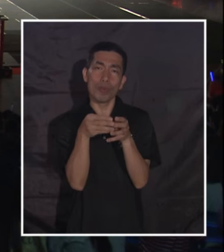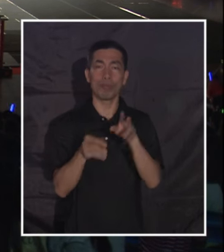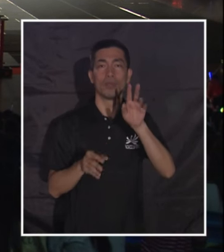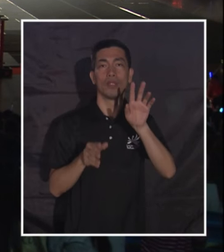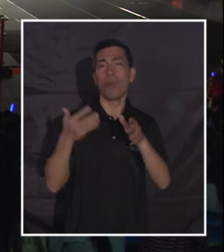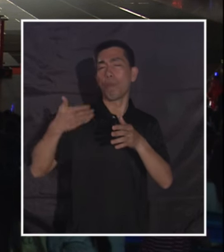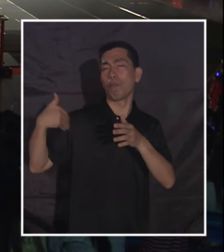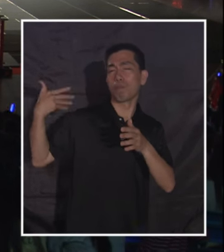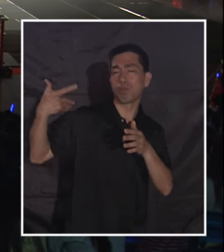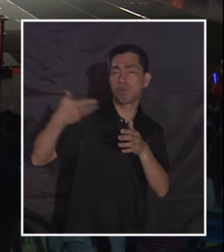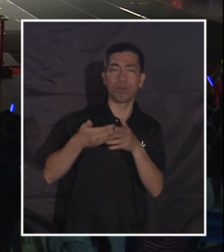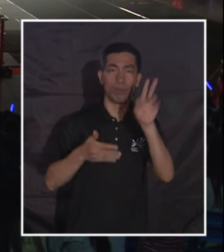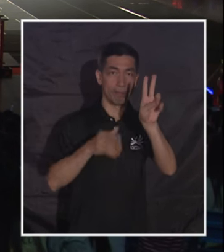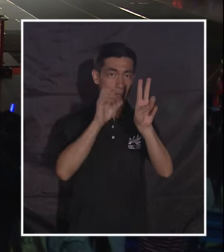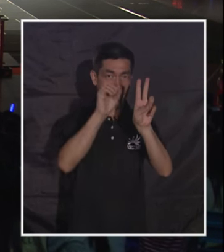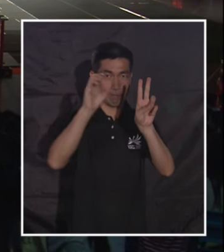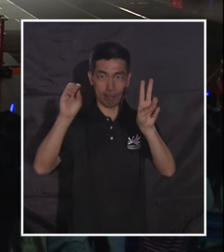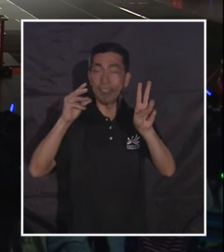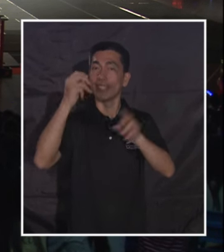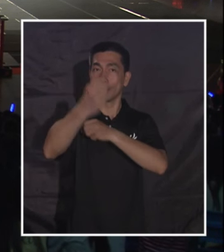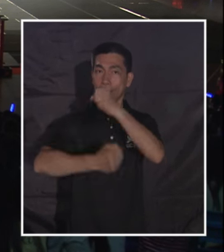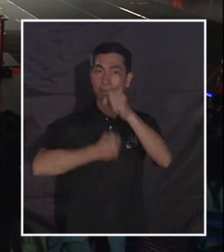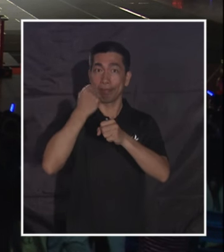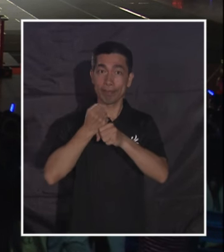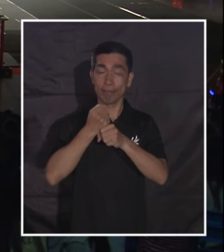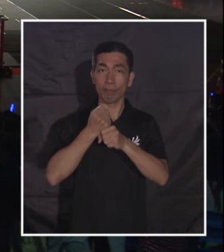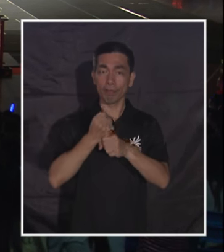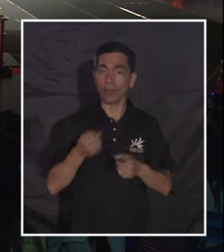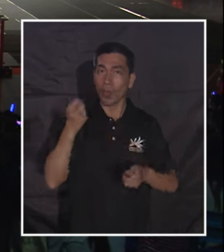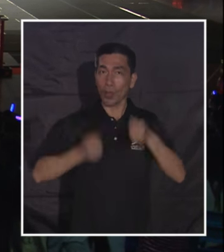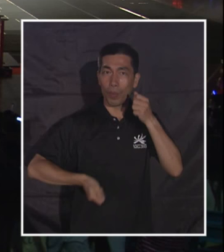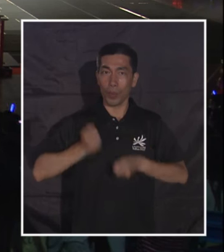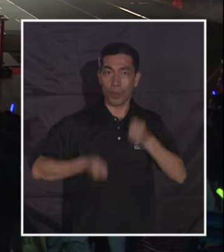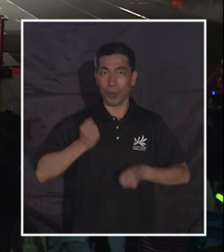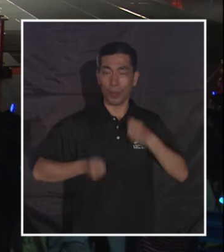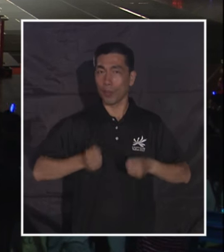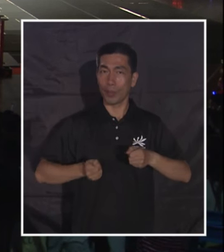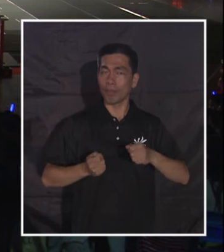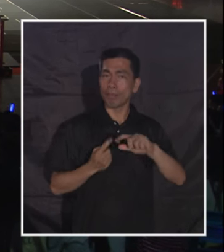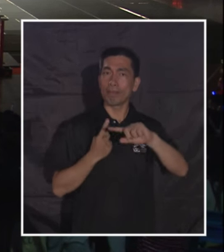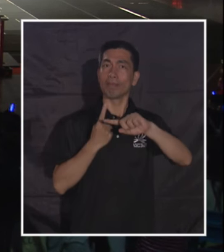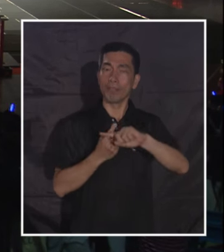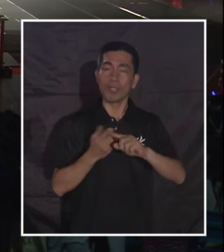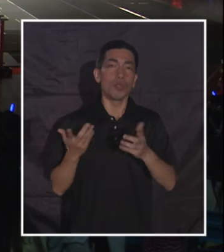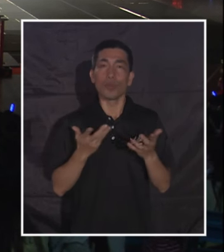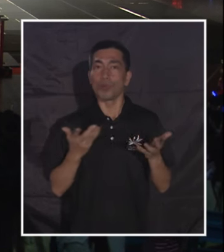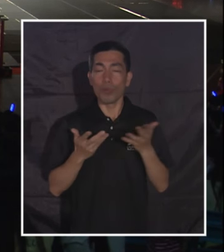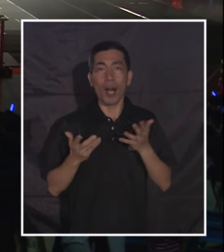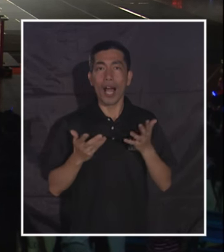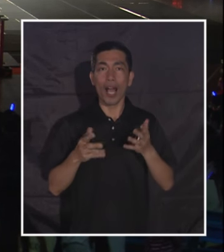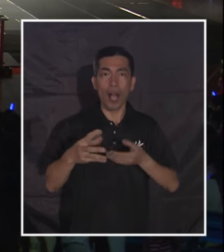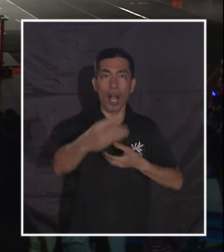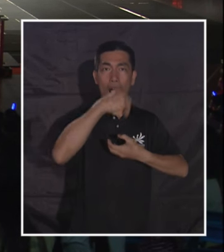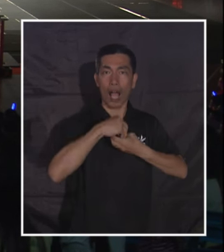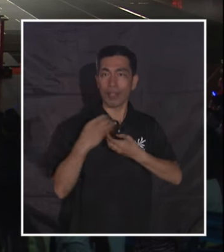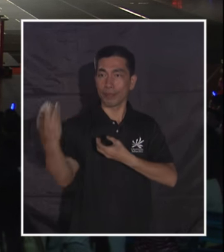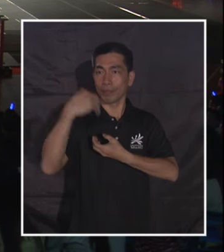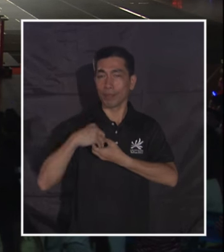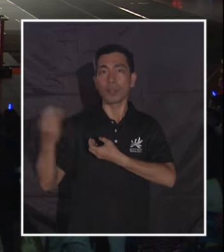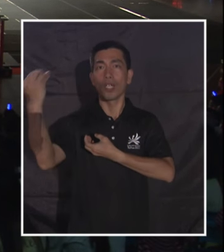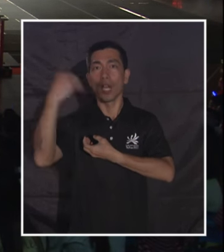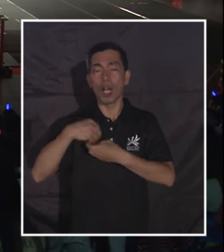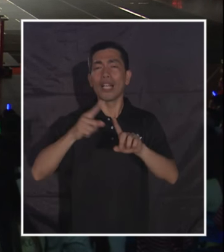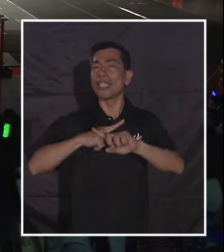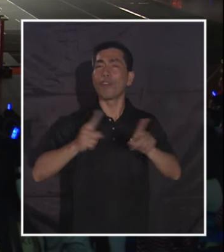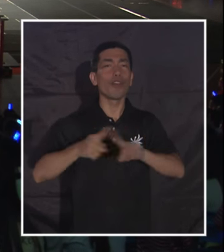团体，以鼓作为主轴，并向外延伸各类的表演形式。当然他们